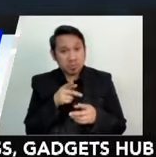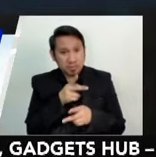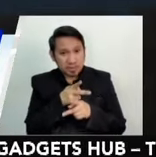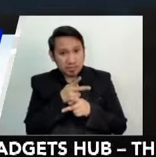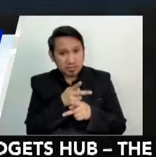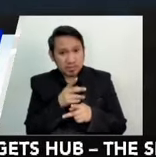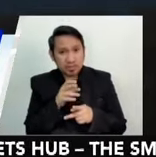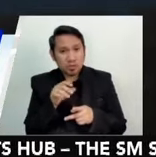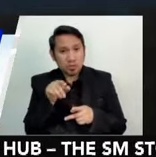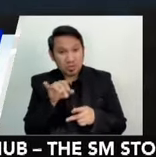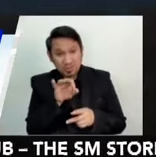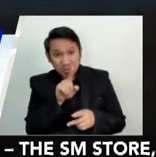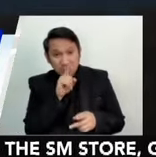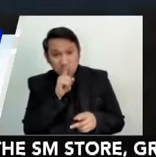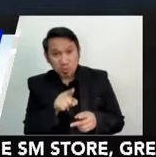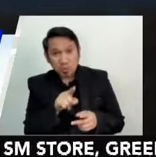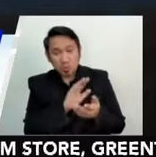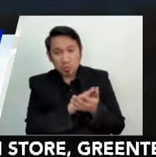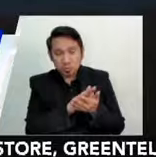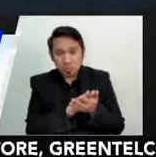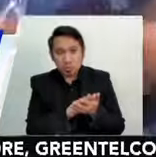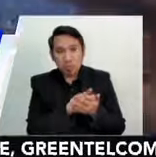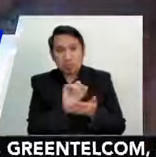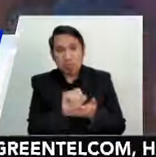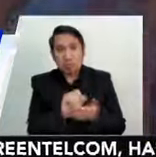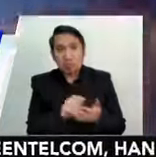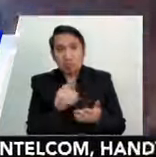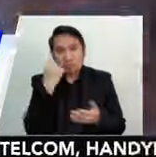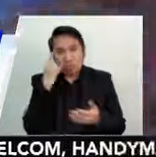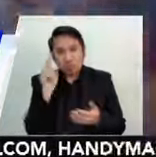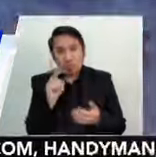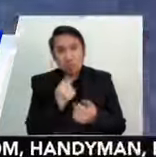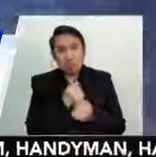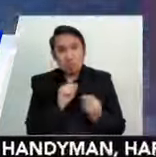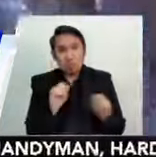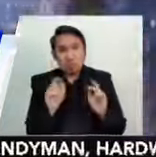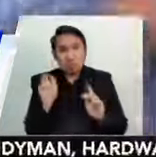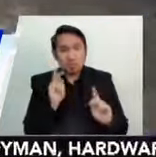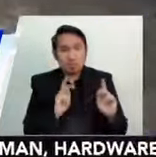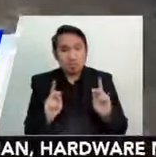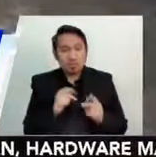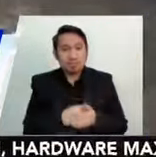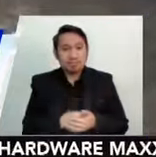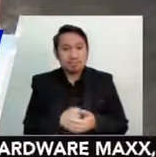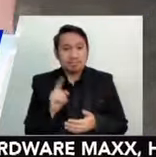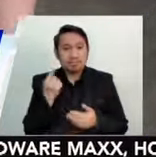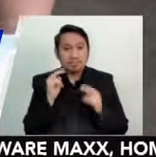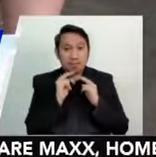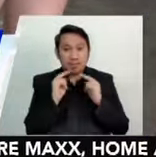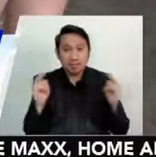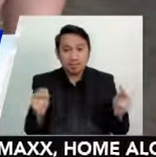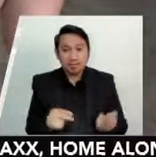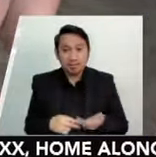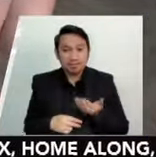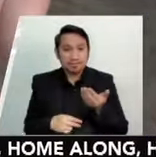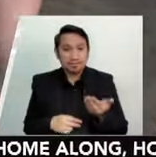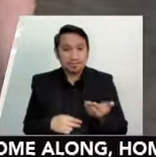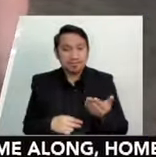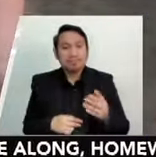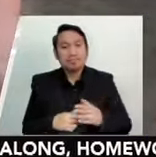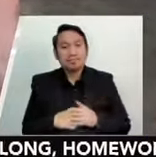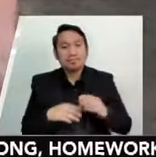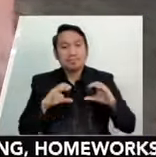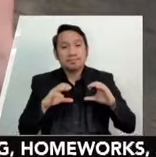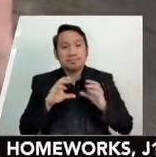chlorination and treatment of the water for safety of the public. Ito ang unang balita, Oscar Oida para sa GMA Integrated News.